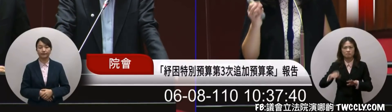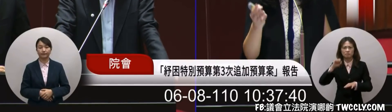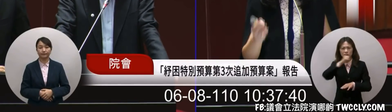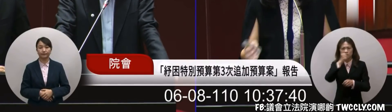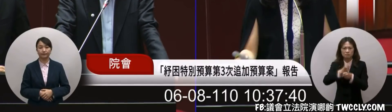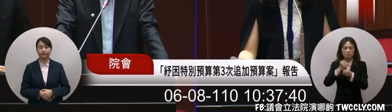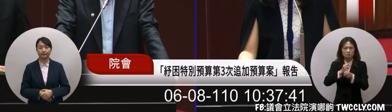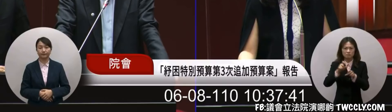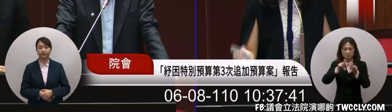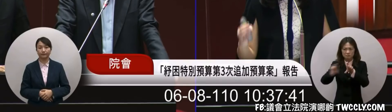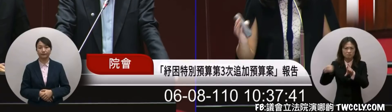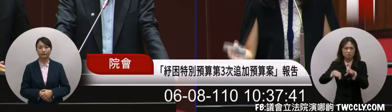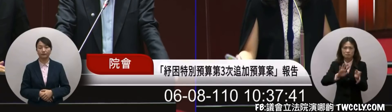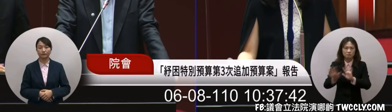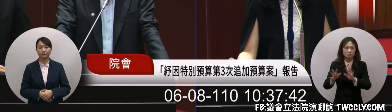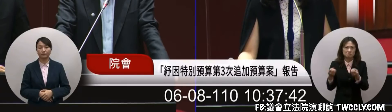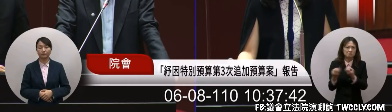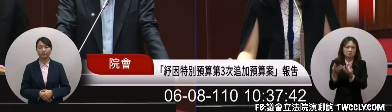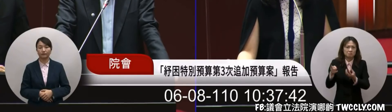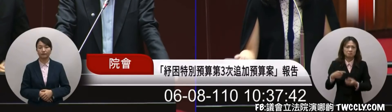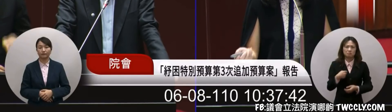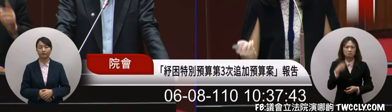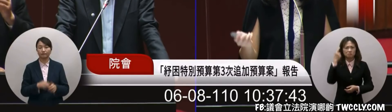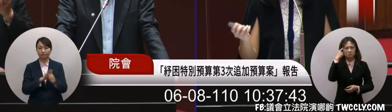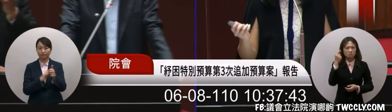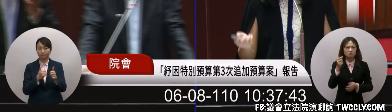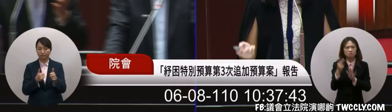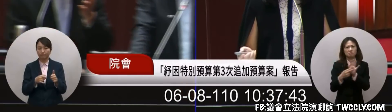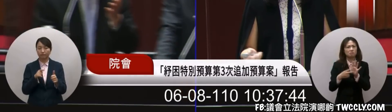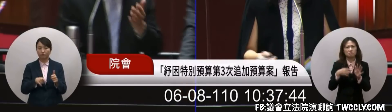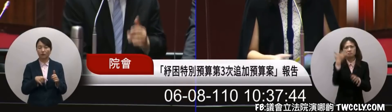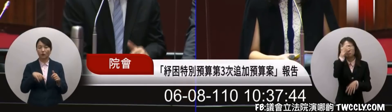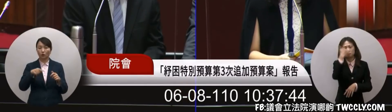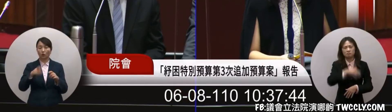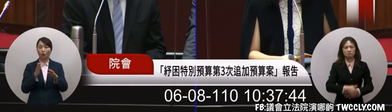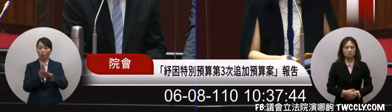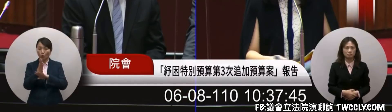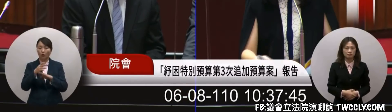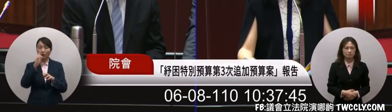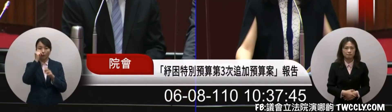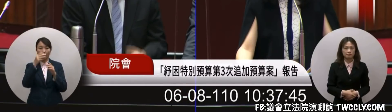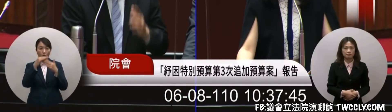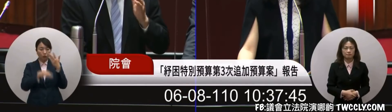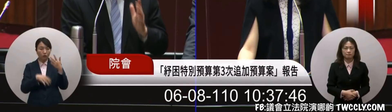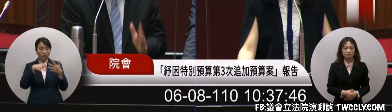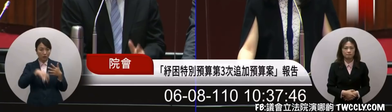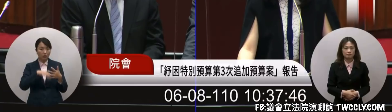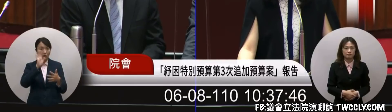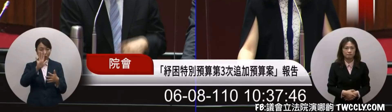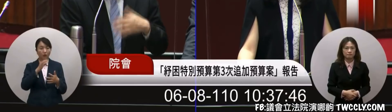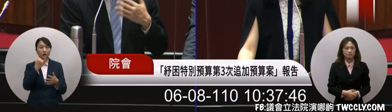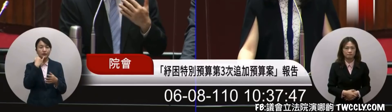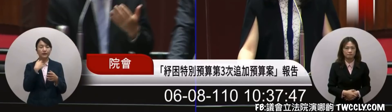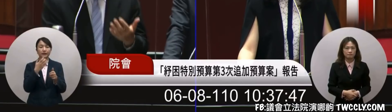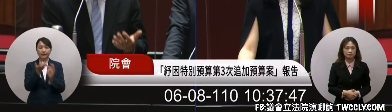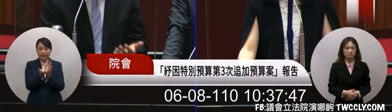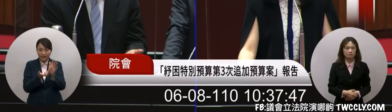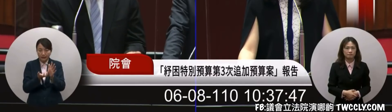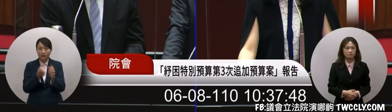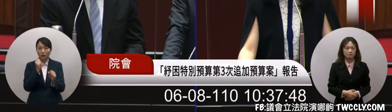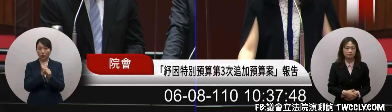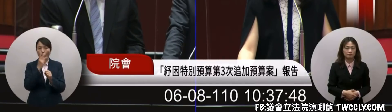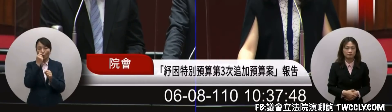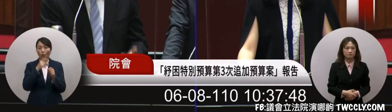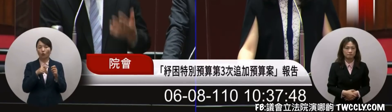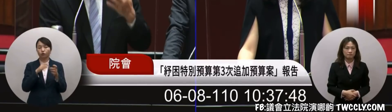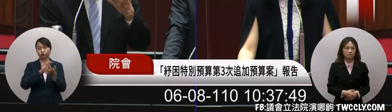状况，我觉得刚刚的回答也真的没有办法消除大众的疑虑。 我贵院通过的特别条例里面就有可以先疫情动